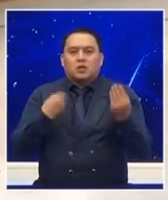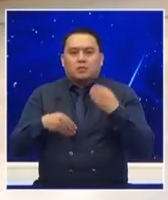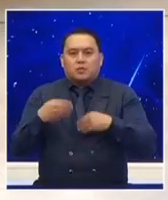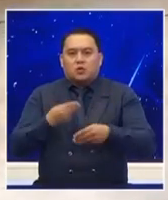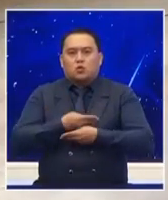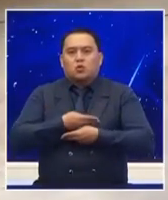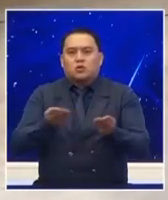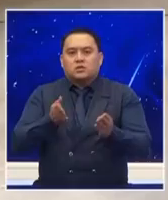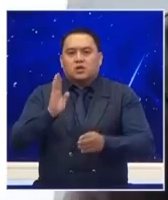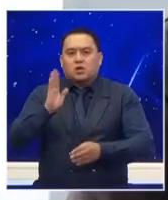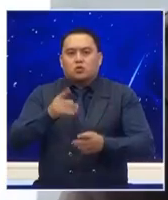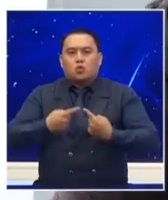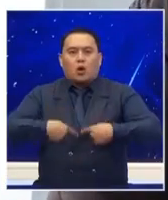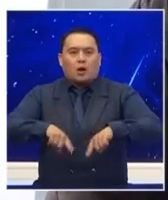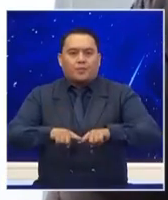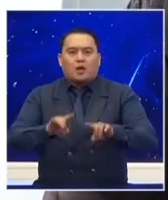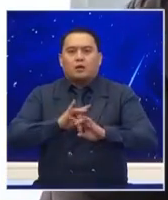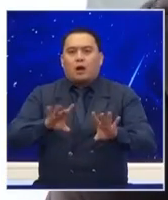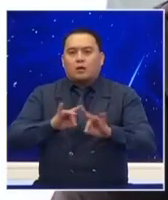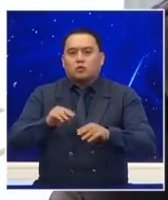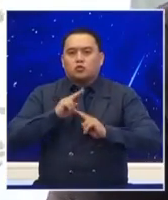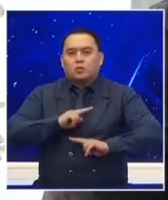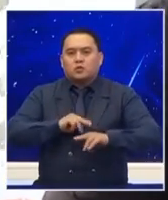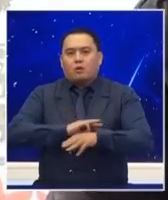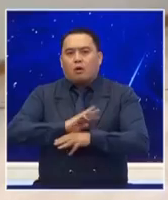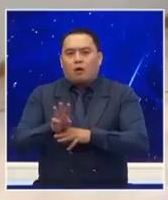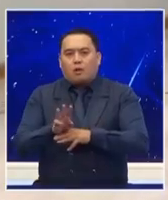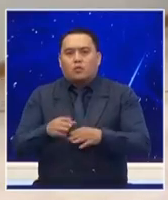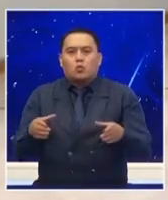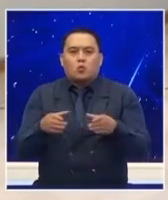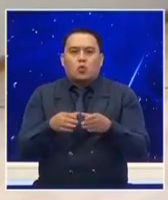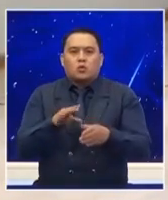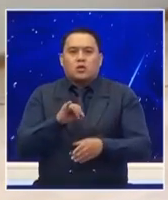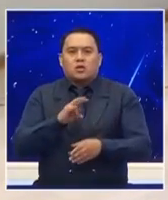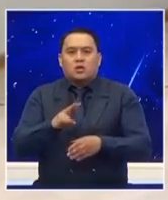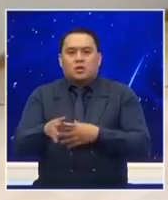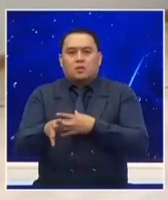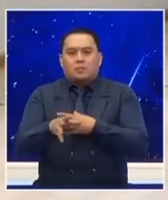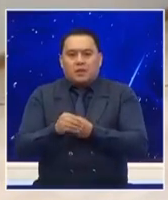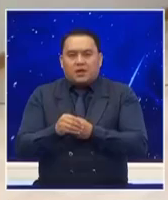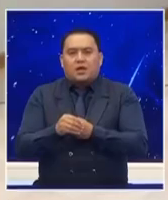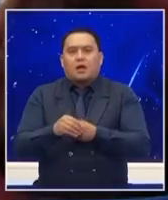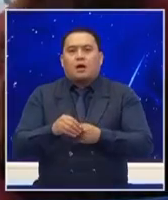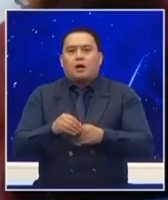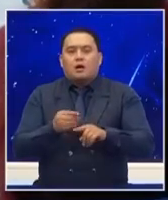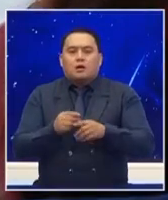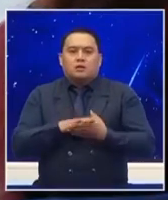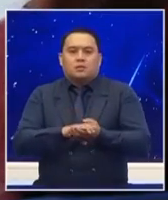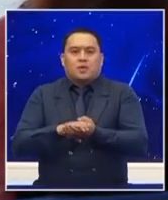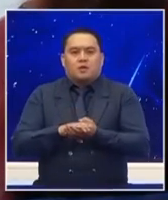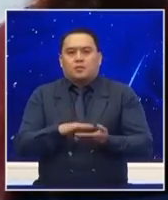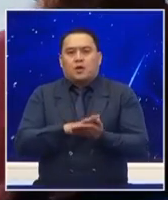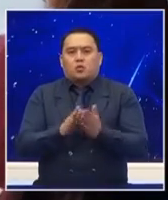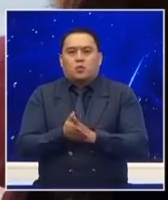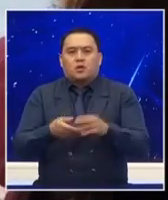кешек үлестіріледі. Үйде ұйымдастырушылар. Айта кетейік, жұмыспен қамту бөлімі ниет қайырымдық қорының арасындағы